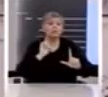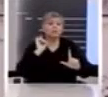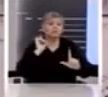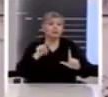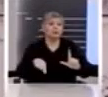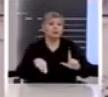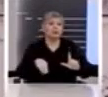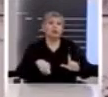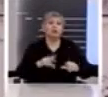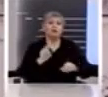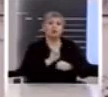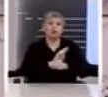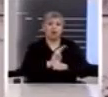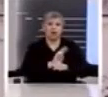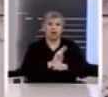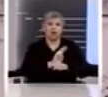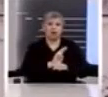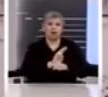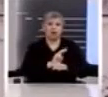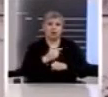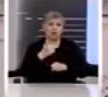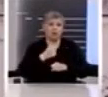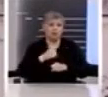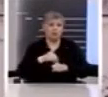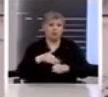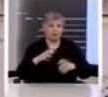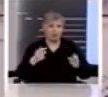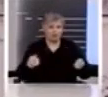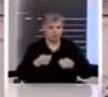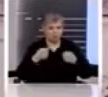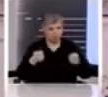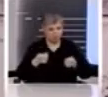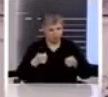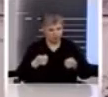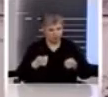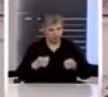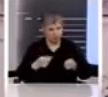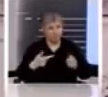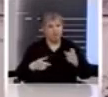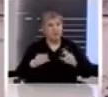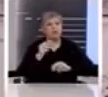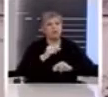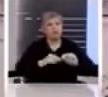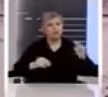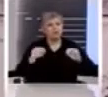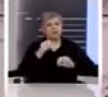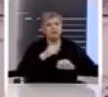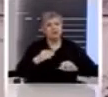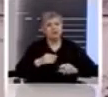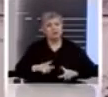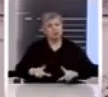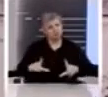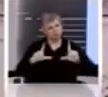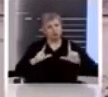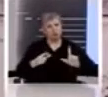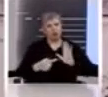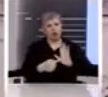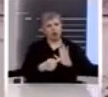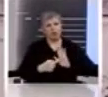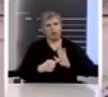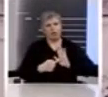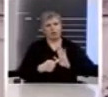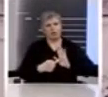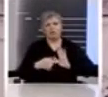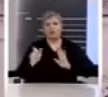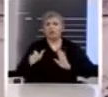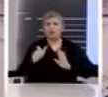παράνομης διαχείρισης απορρίτων κρατικών εγγράφων. Η συζήτηση ήταν άκρως αποκαλυπτική, αλλά καθένας μπορεί να έχει την άποψή του.